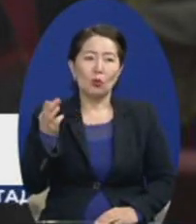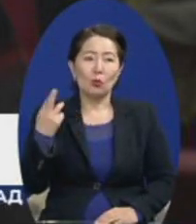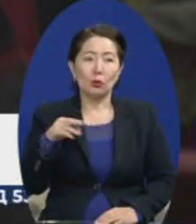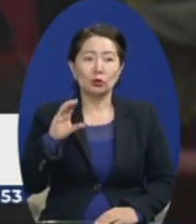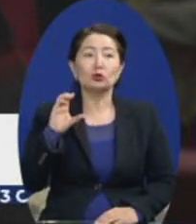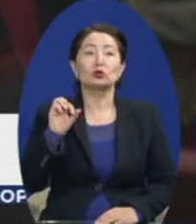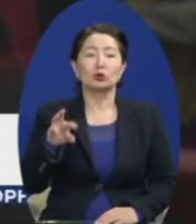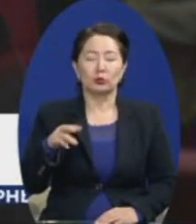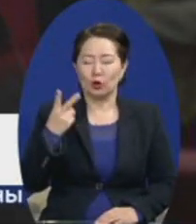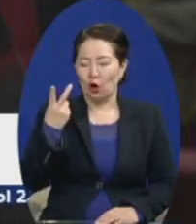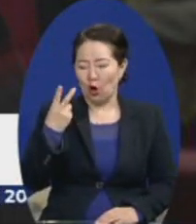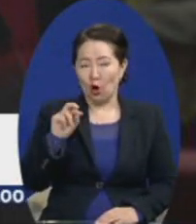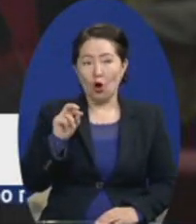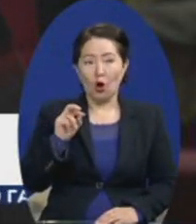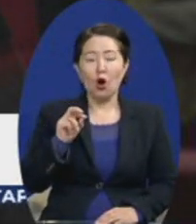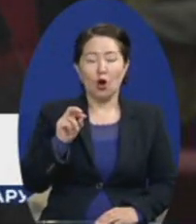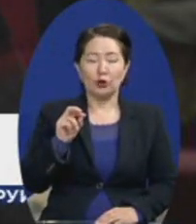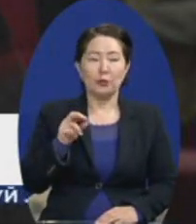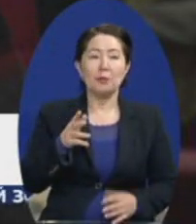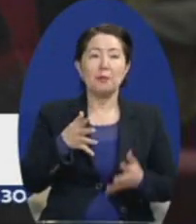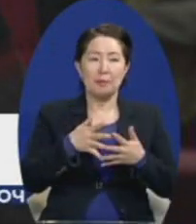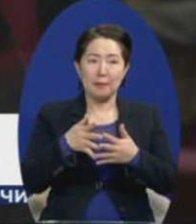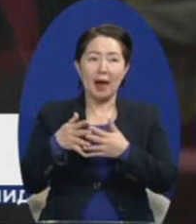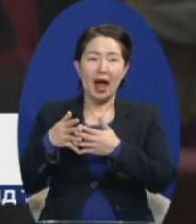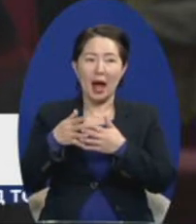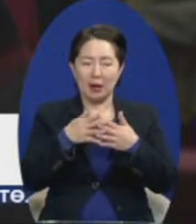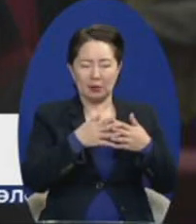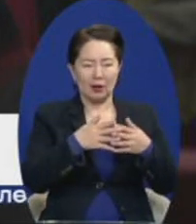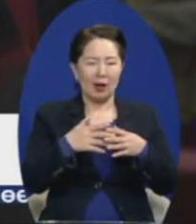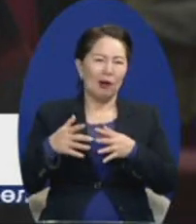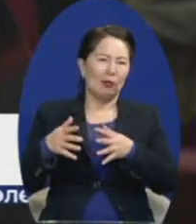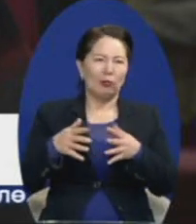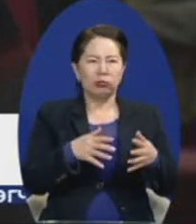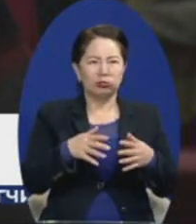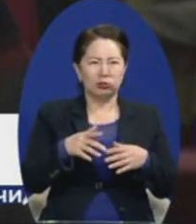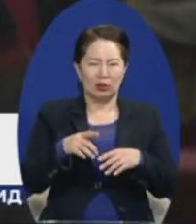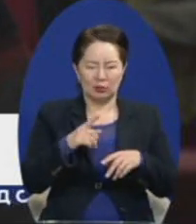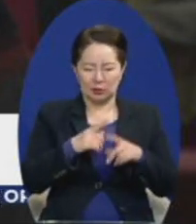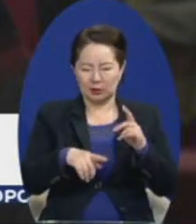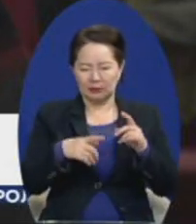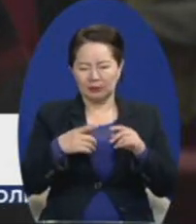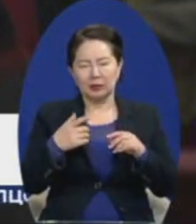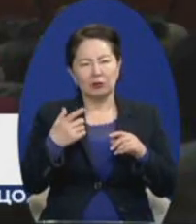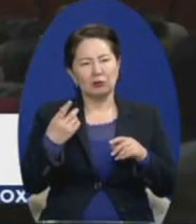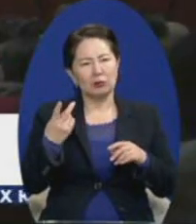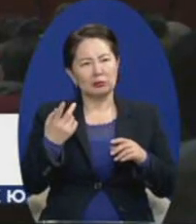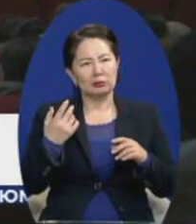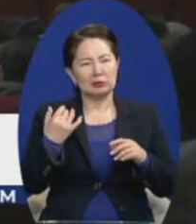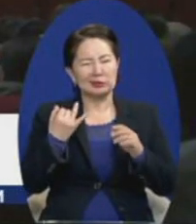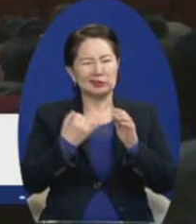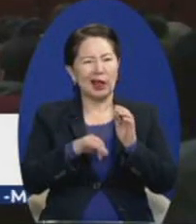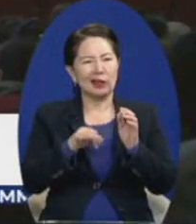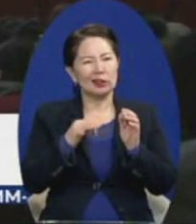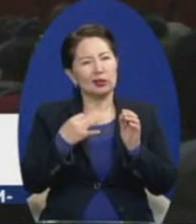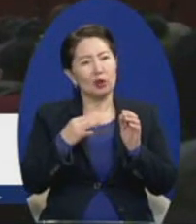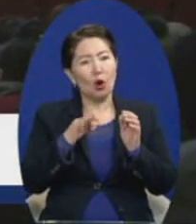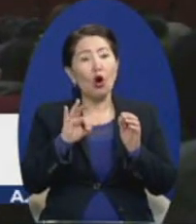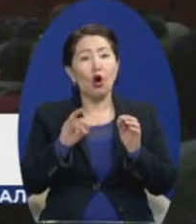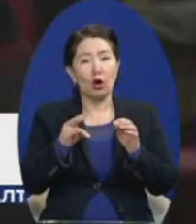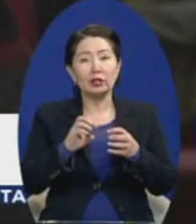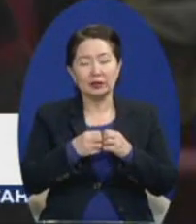суутана. Газар хөдлөлт ямар ч эсэргүүгээр хоочин. Алын эдэр сум баригдсан. Дахин төлөвлөлтийн асуудал